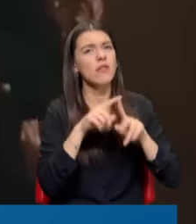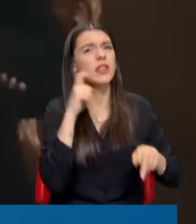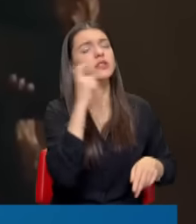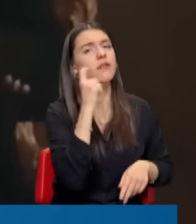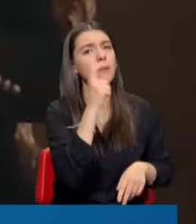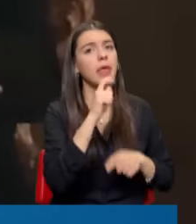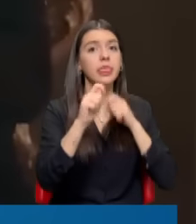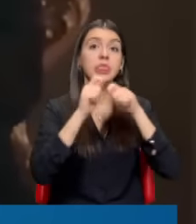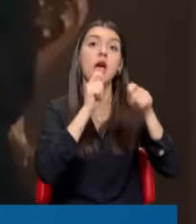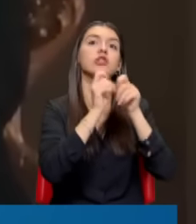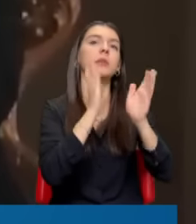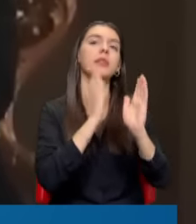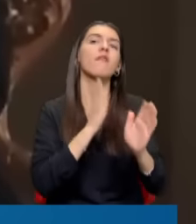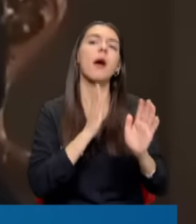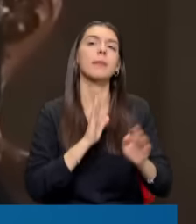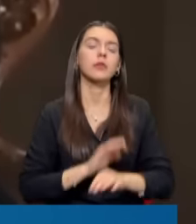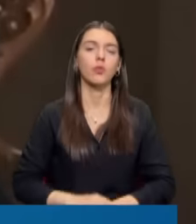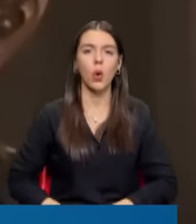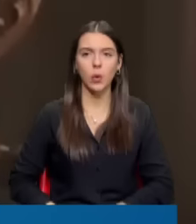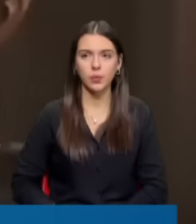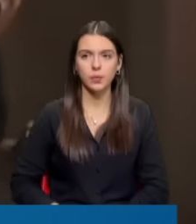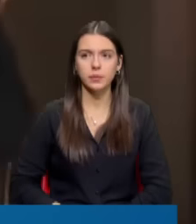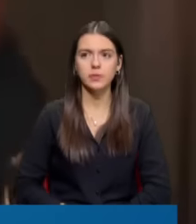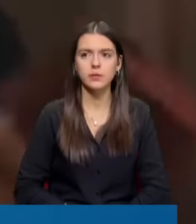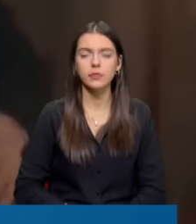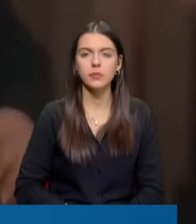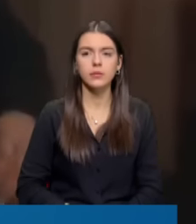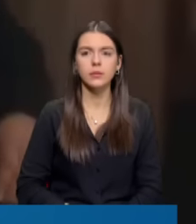tartışma sürüyor. Hasim Paşa'm.